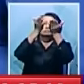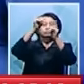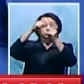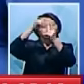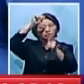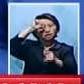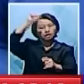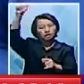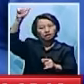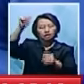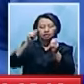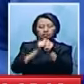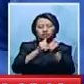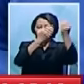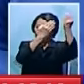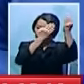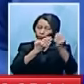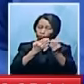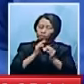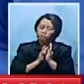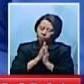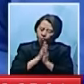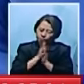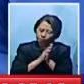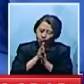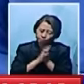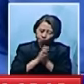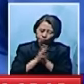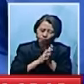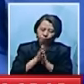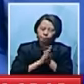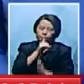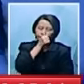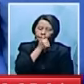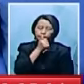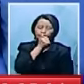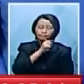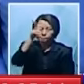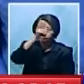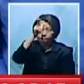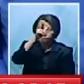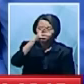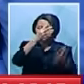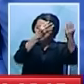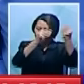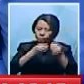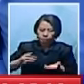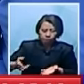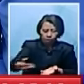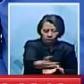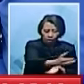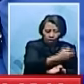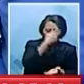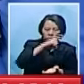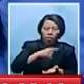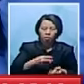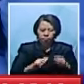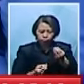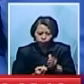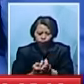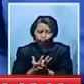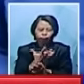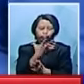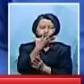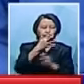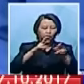Ta'ala dengan berkat kegigihan usaha kerajaan selama ini dikurniakan hasil bagi dituai dan